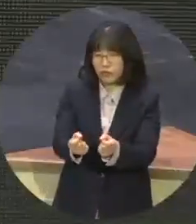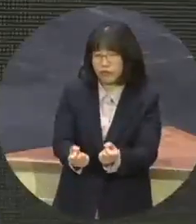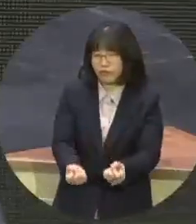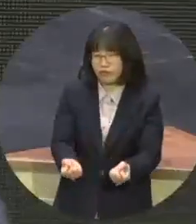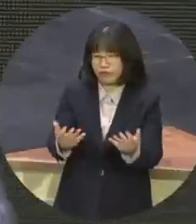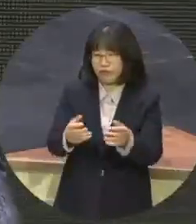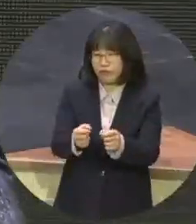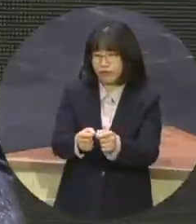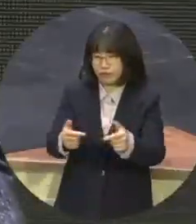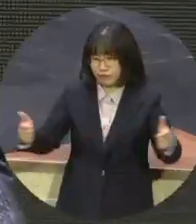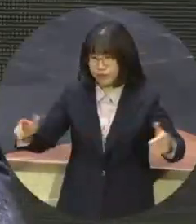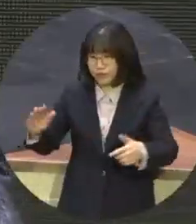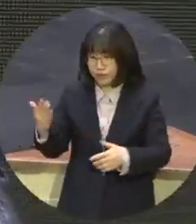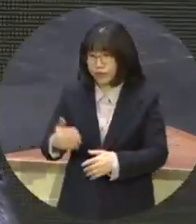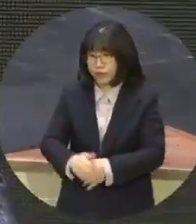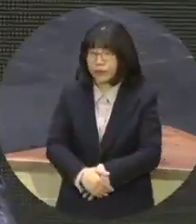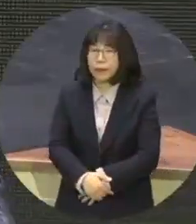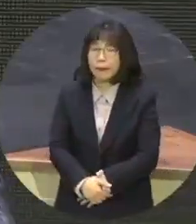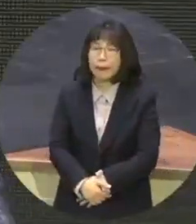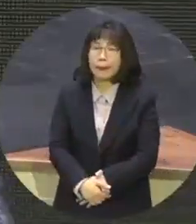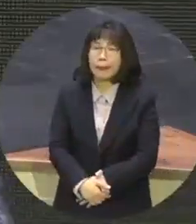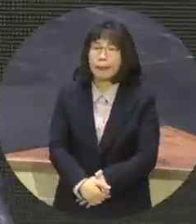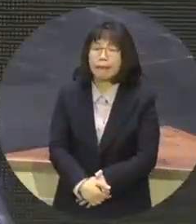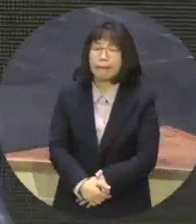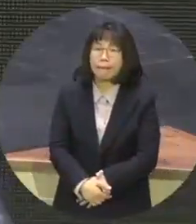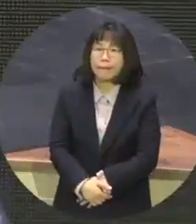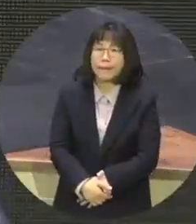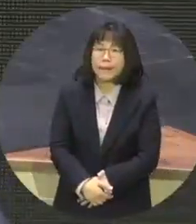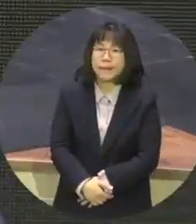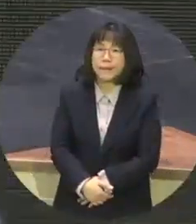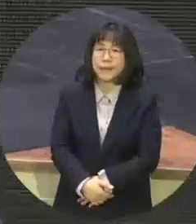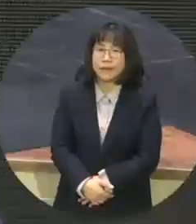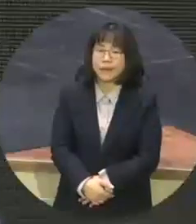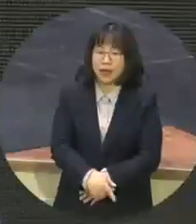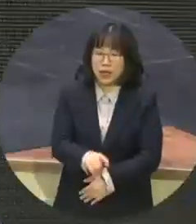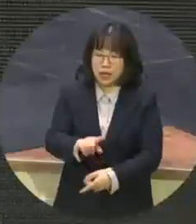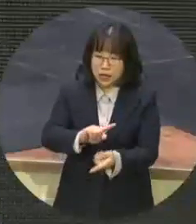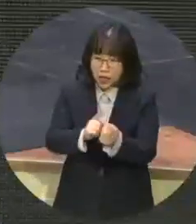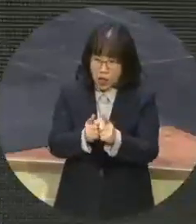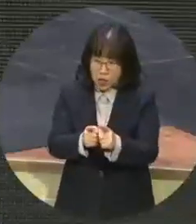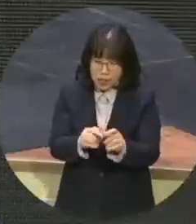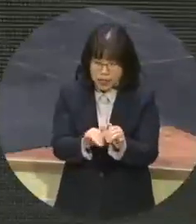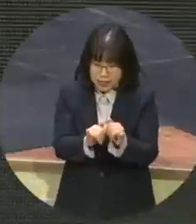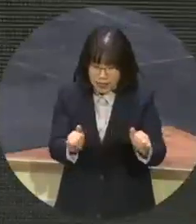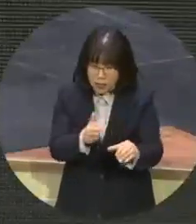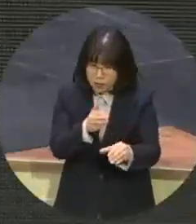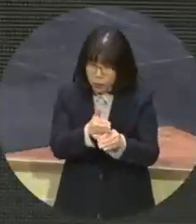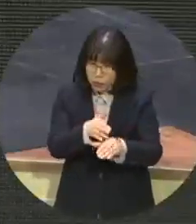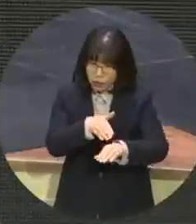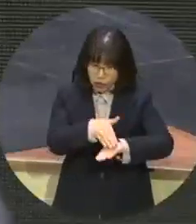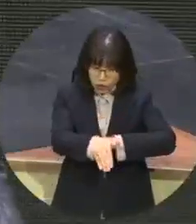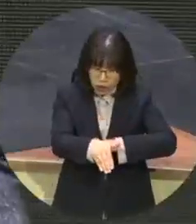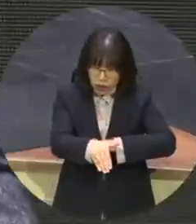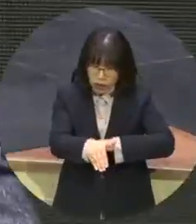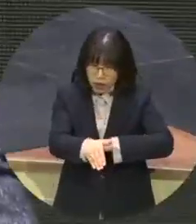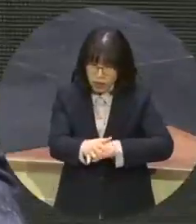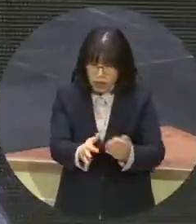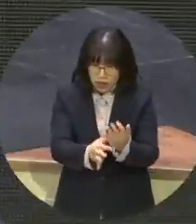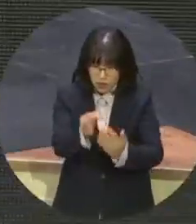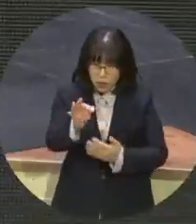않습니다. 뭡니까? 갈등이 옵니다. 서로 간에 그렇게 지냈던 사이가 그런 부부 사이에 그런 친구